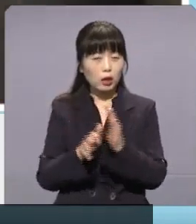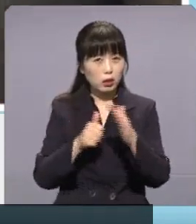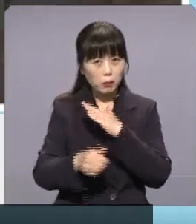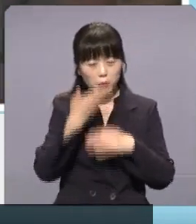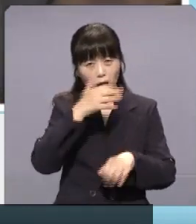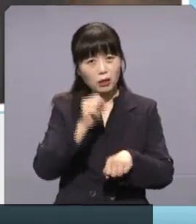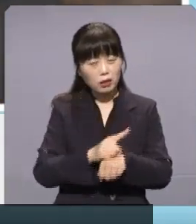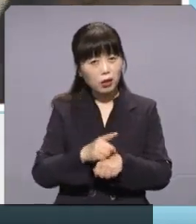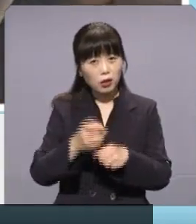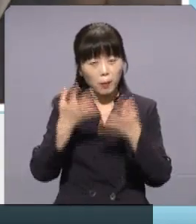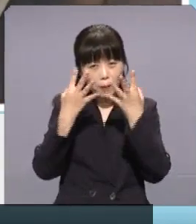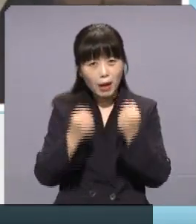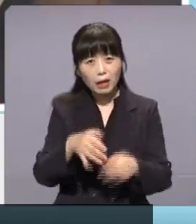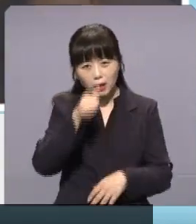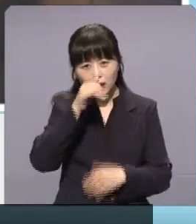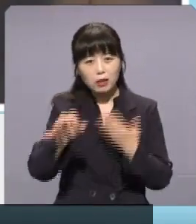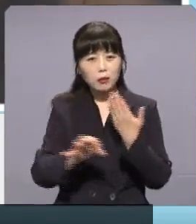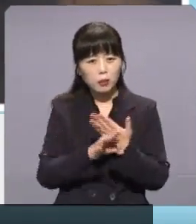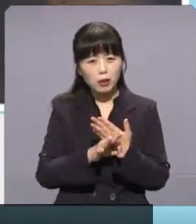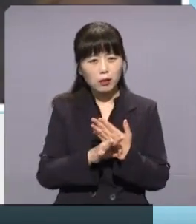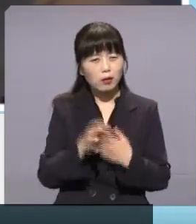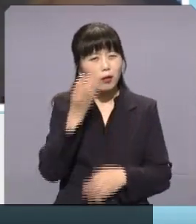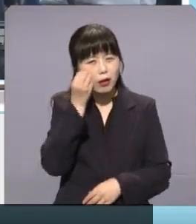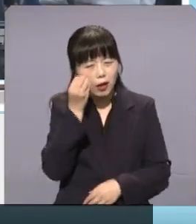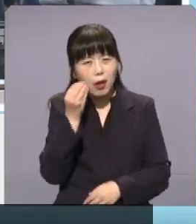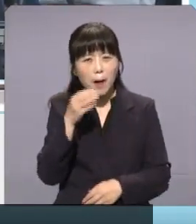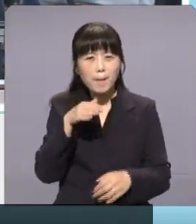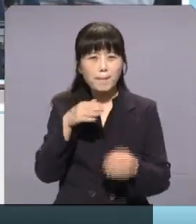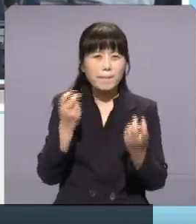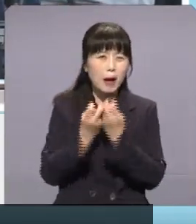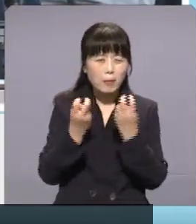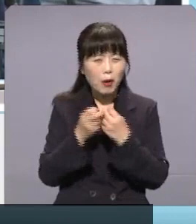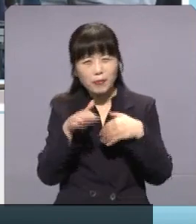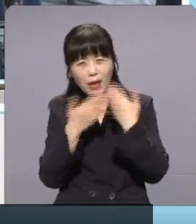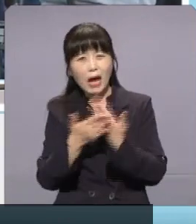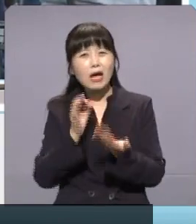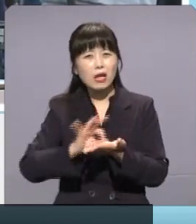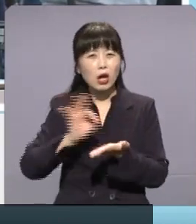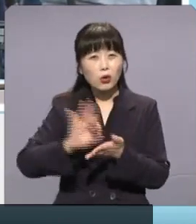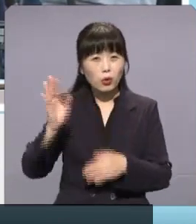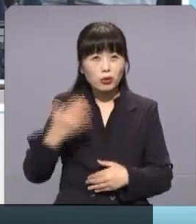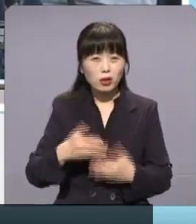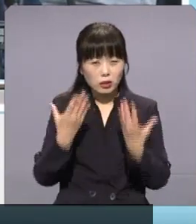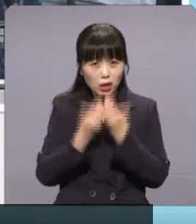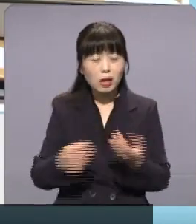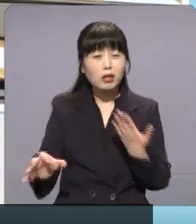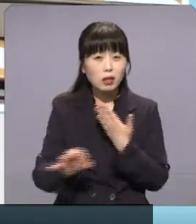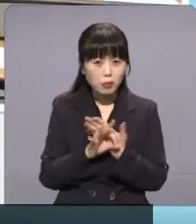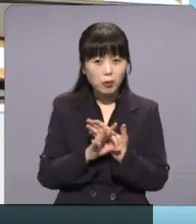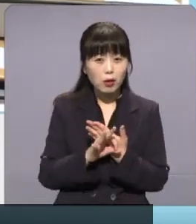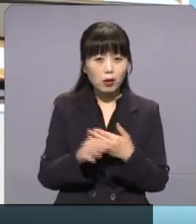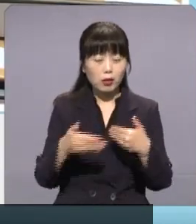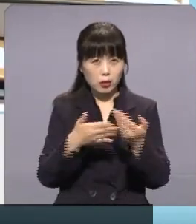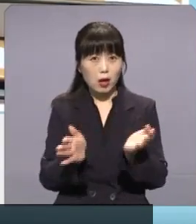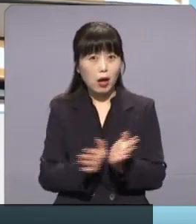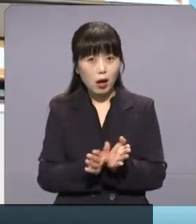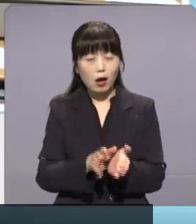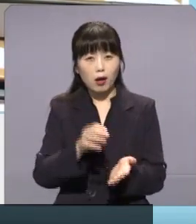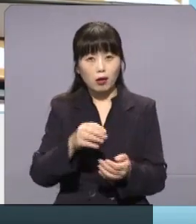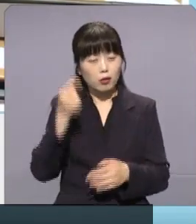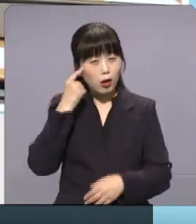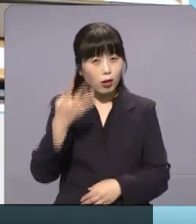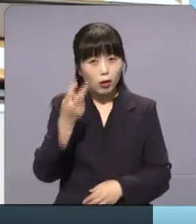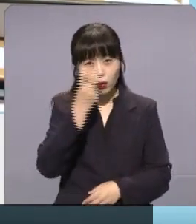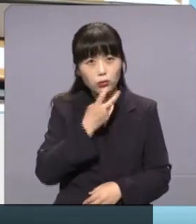가능성이 많다 그러면 예. 별별 희한한 방법과 선을 다 쓸 거예요. 예를 들면요. 지금 예를 들면 7대3이잖아요. 여론조사. 그러니까